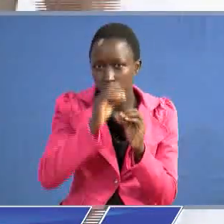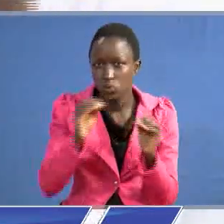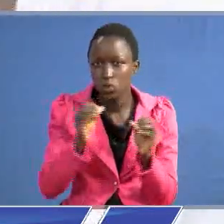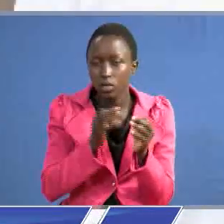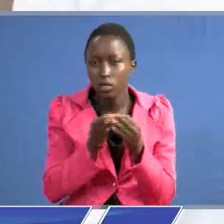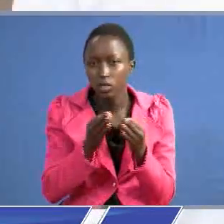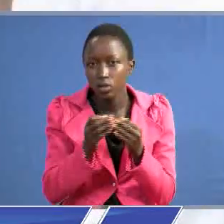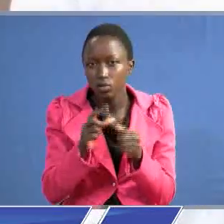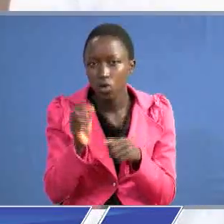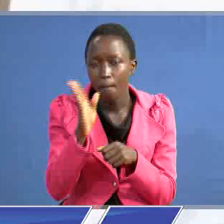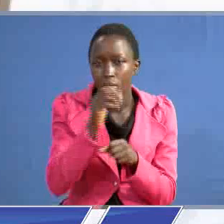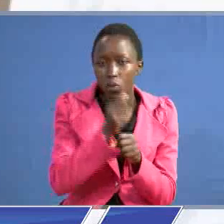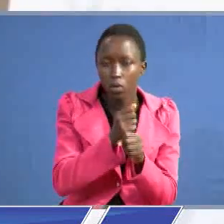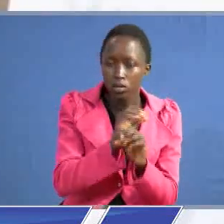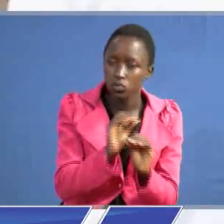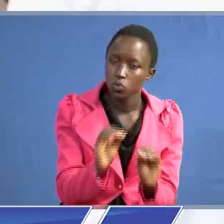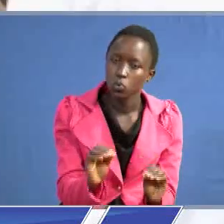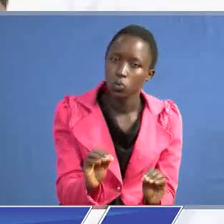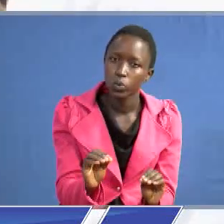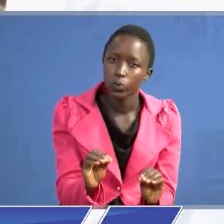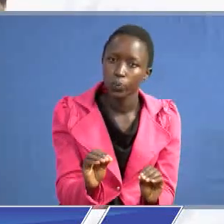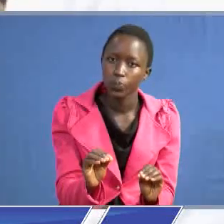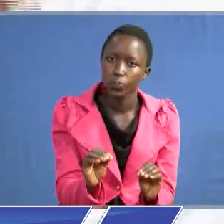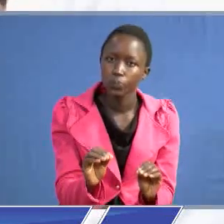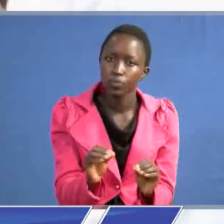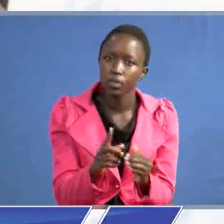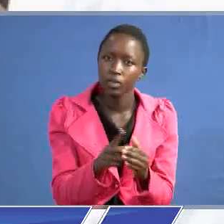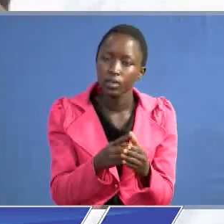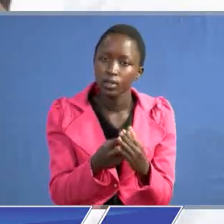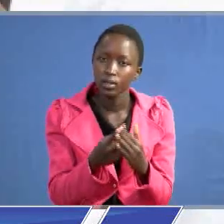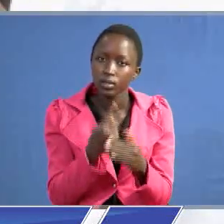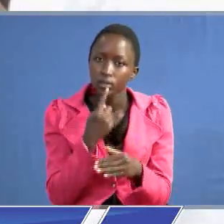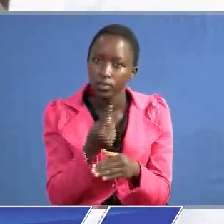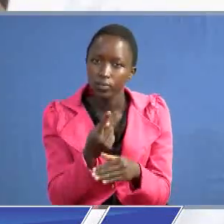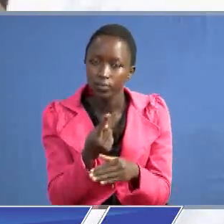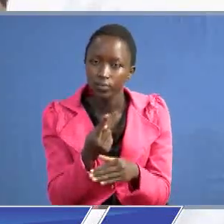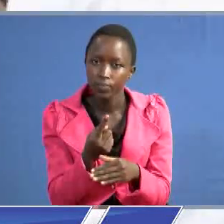kama hawajarudi kazini. Alafu vile vile naambia